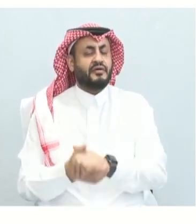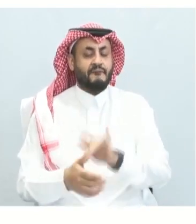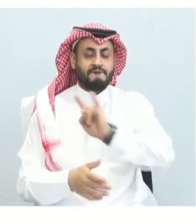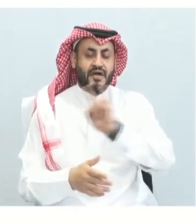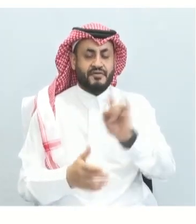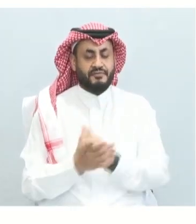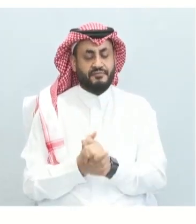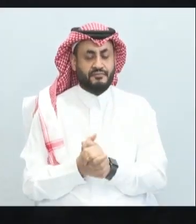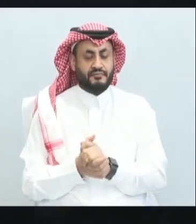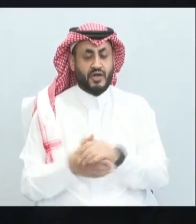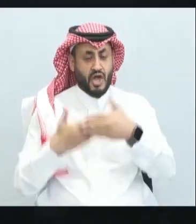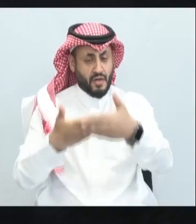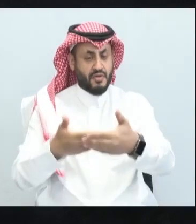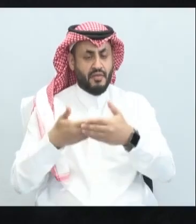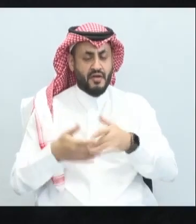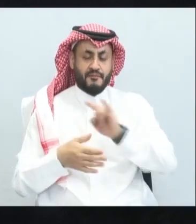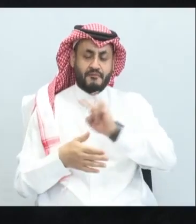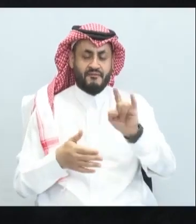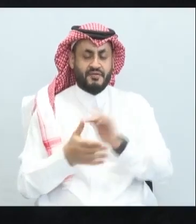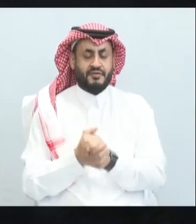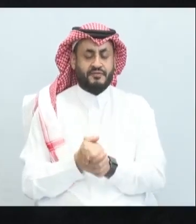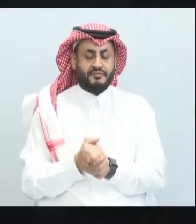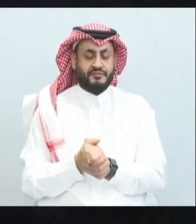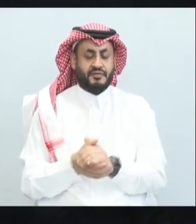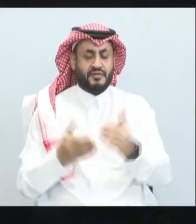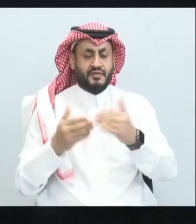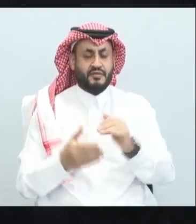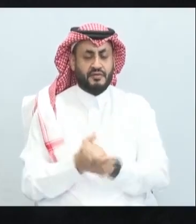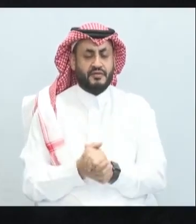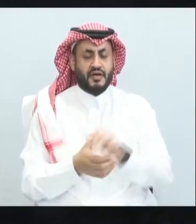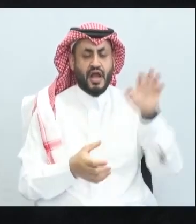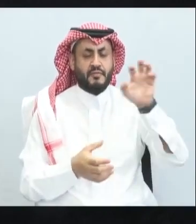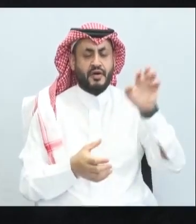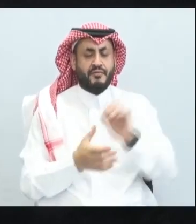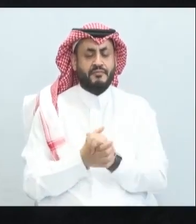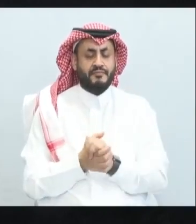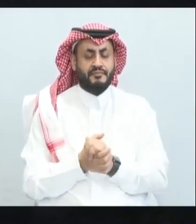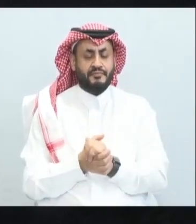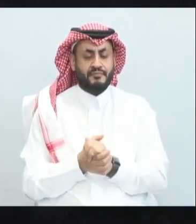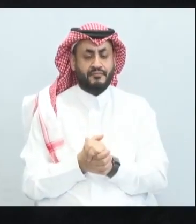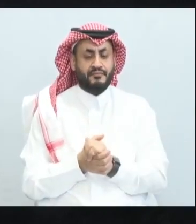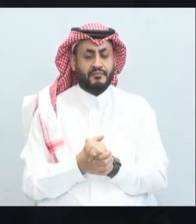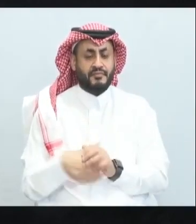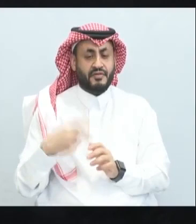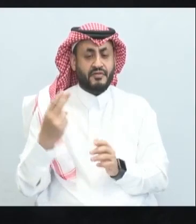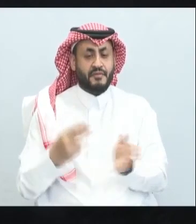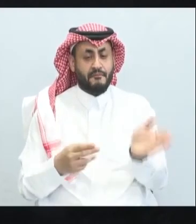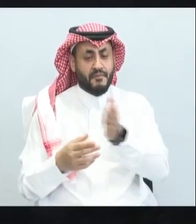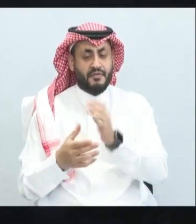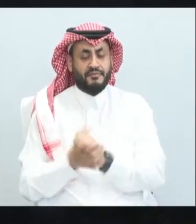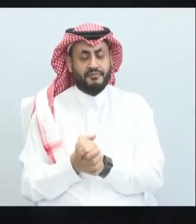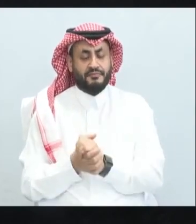راتبه لا قبليه ولا ولا بعديه اما المغرب فركعت بعد المغرب